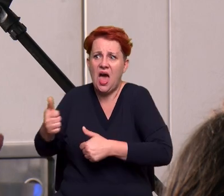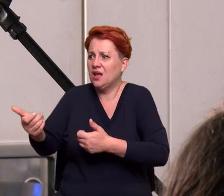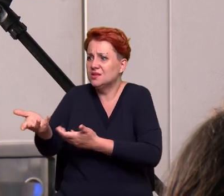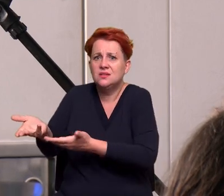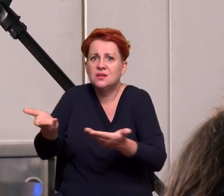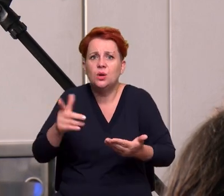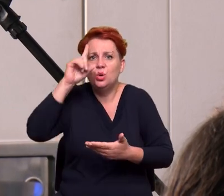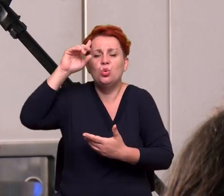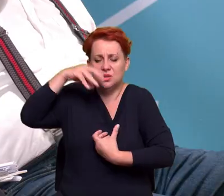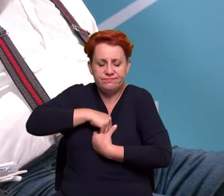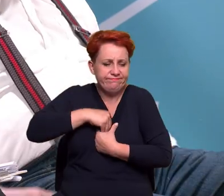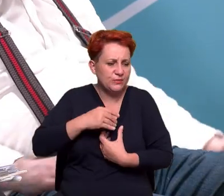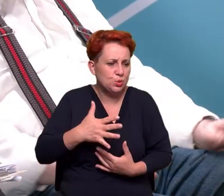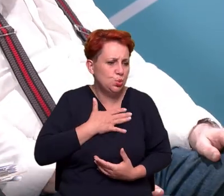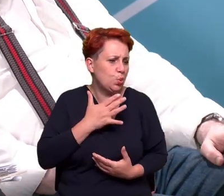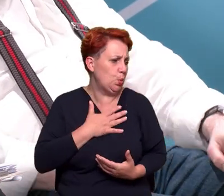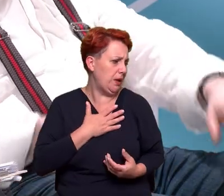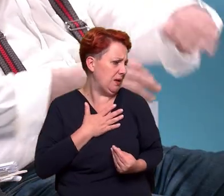takim poczuciu